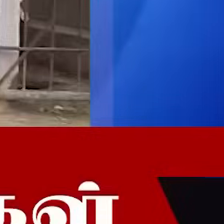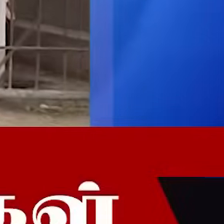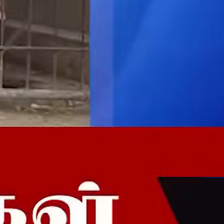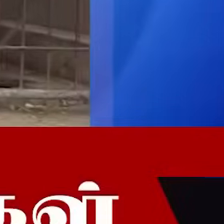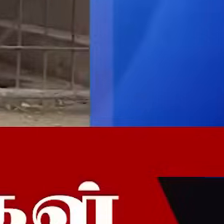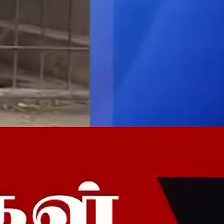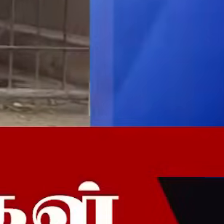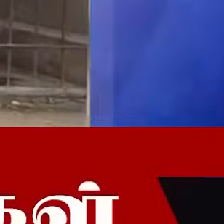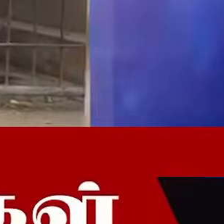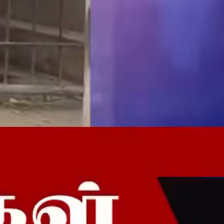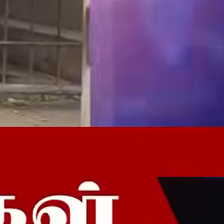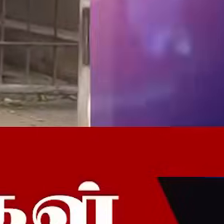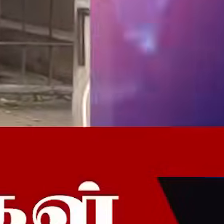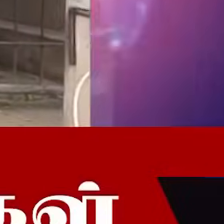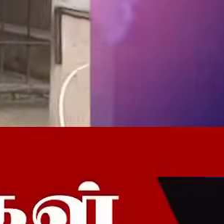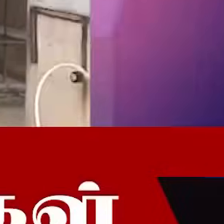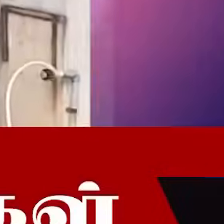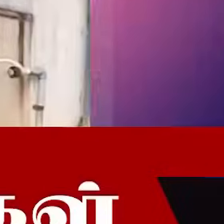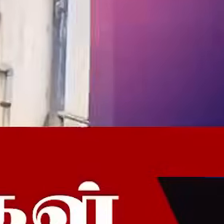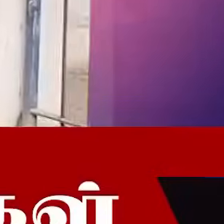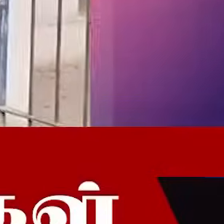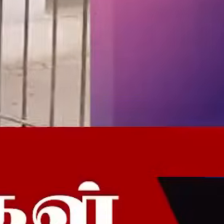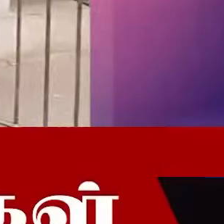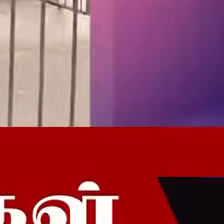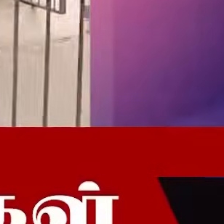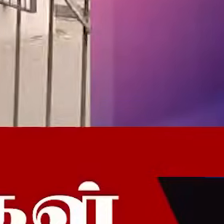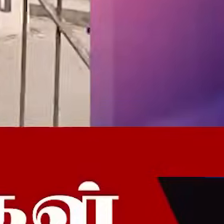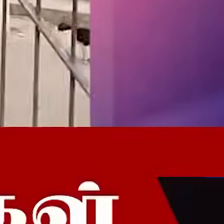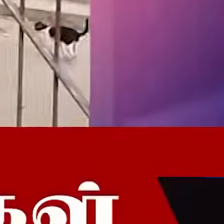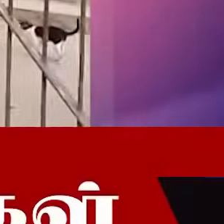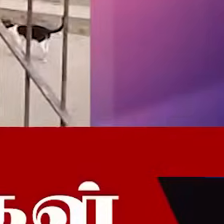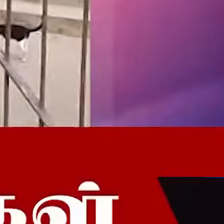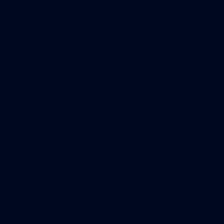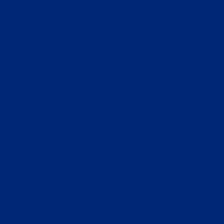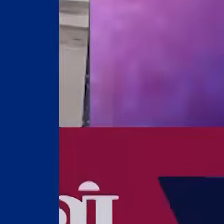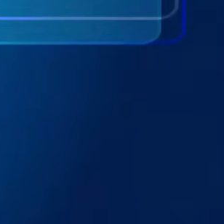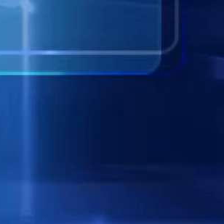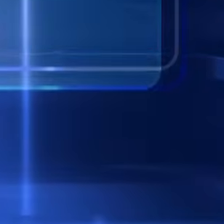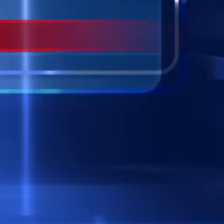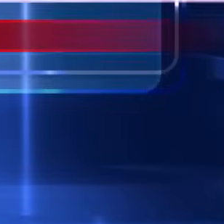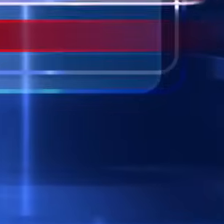சித்தங்கேணி இளைஞன் கொலை வழக்கில் மூவரை கைது செய்யுமாறு யாழ்ப்பாண நீதவான் நீதிமன்றம் உத்தரவு.